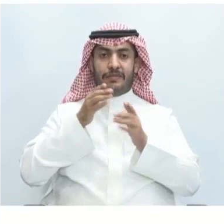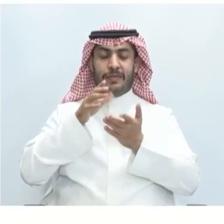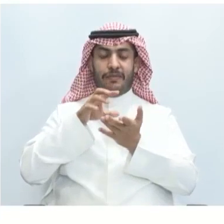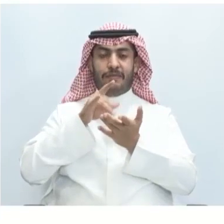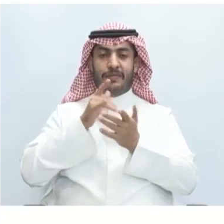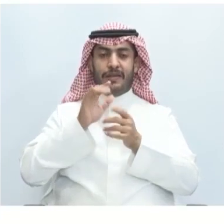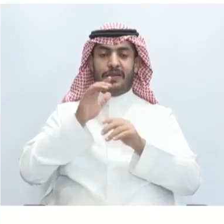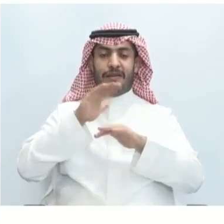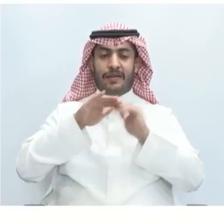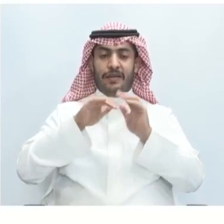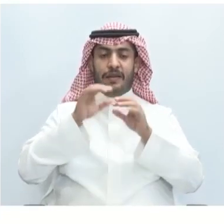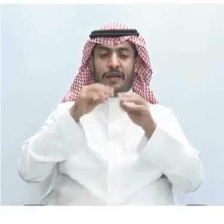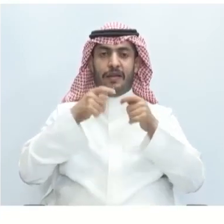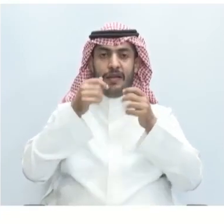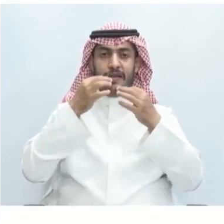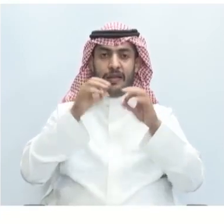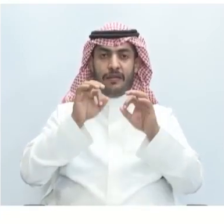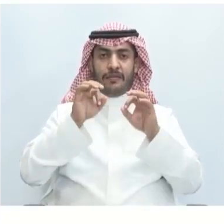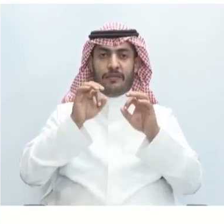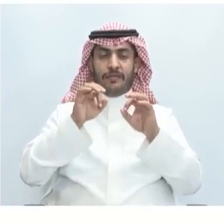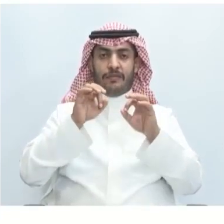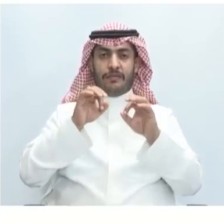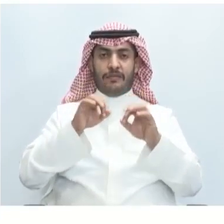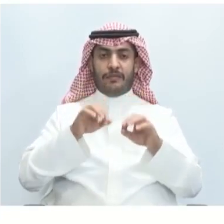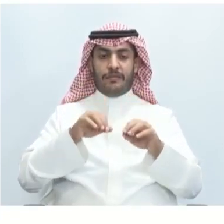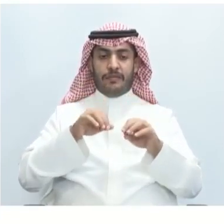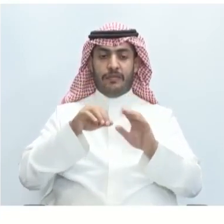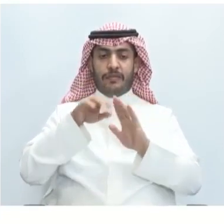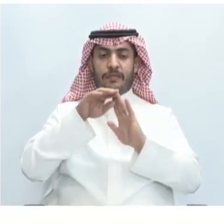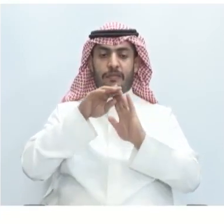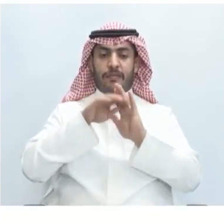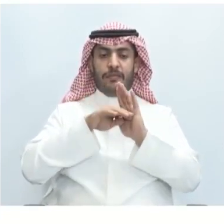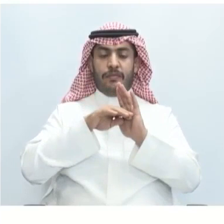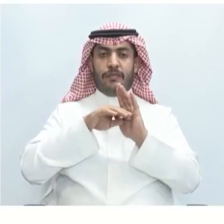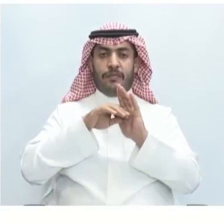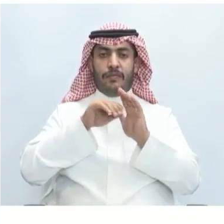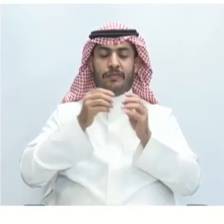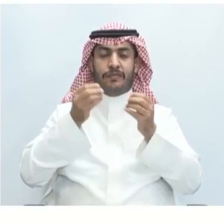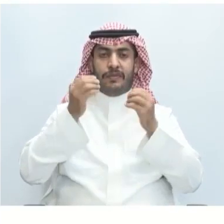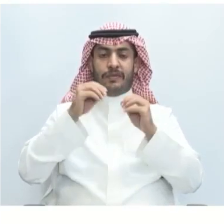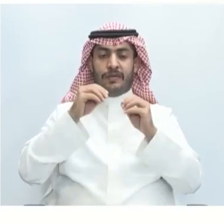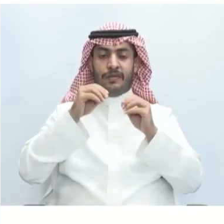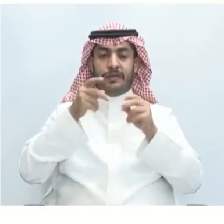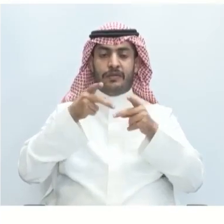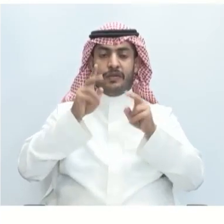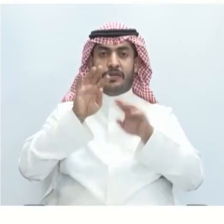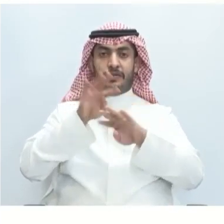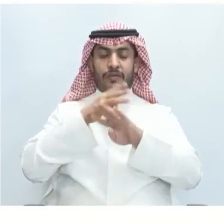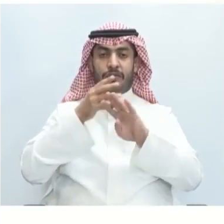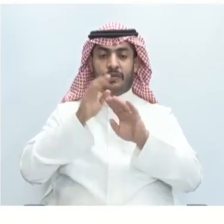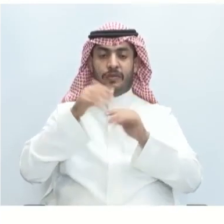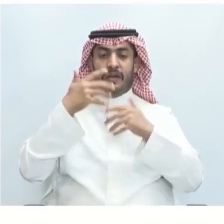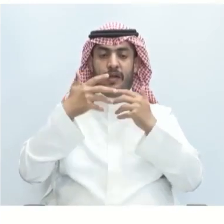يدويا لتقليص اجمالي التكاليف التشغيليه الى ادنى حد اذا ستنشئ الجدول